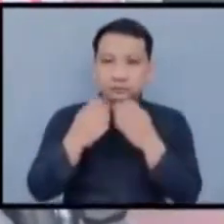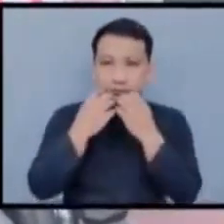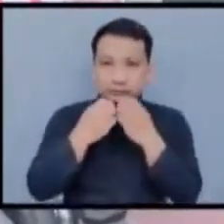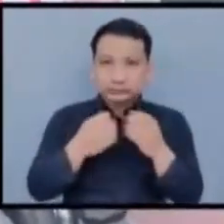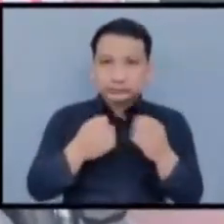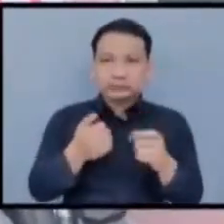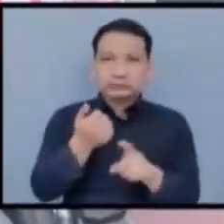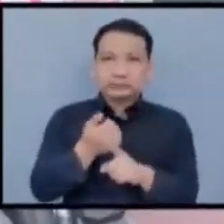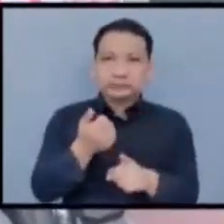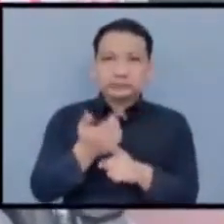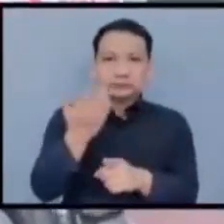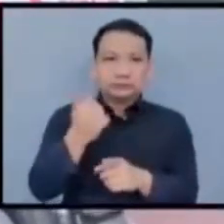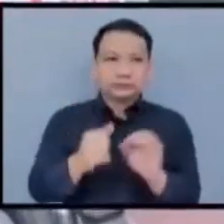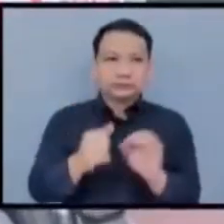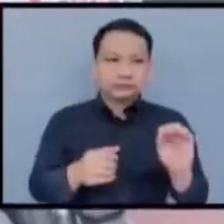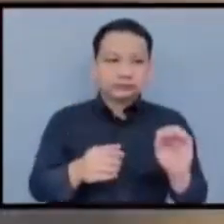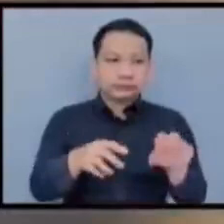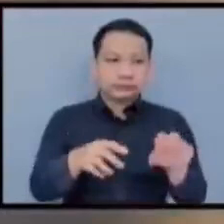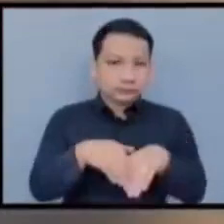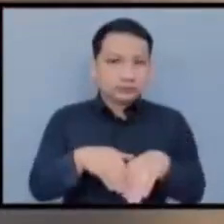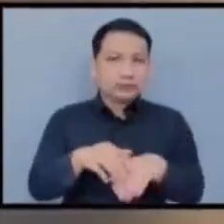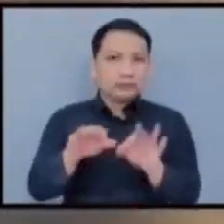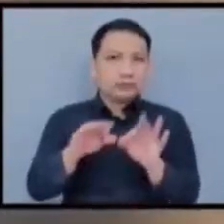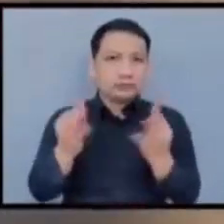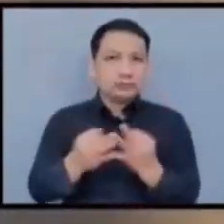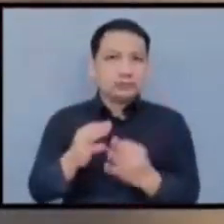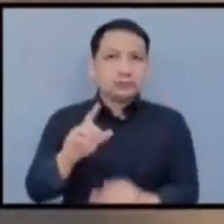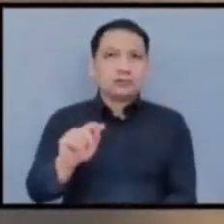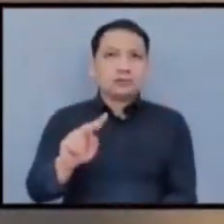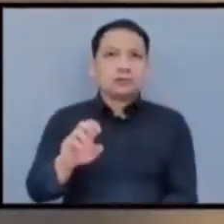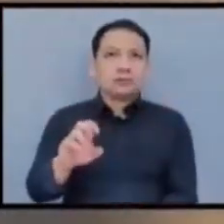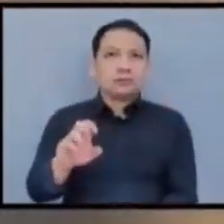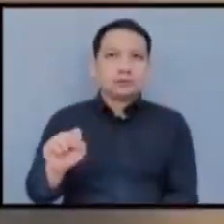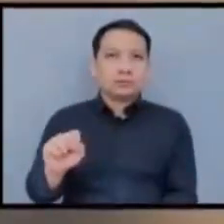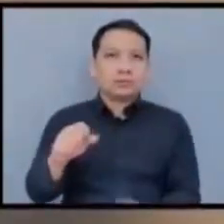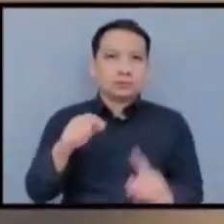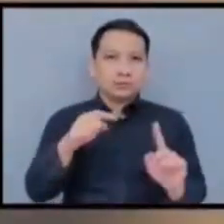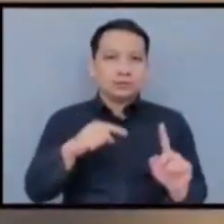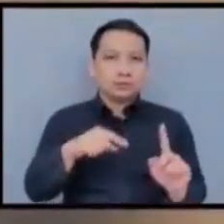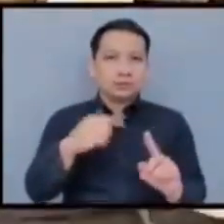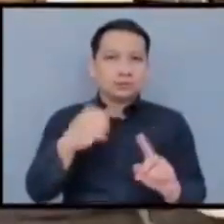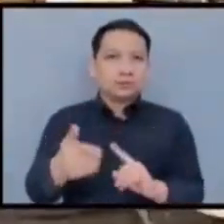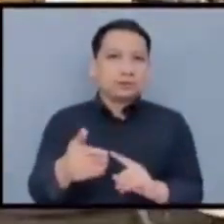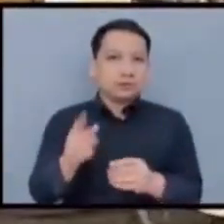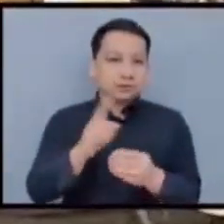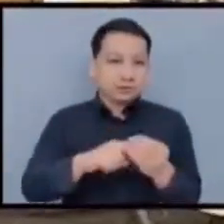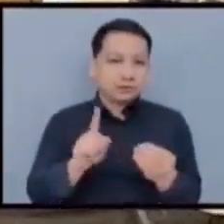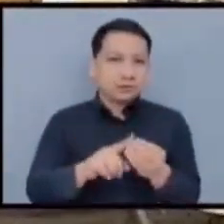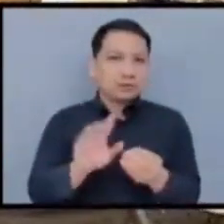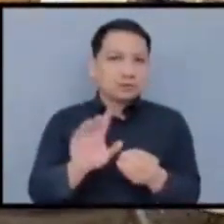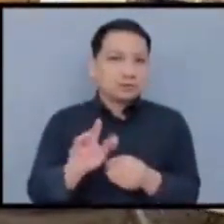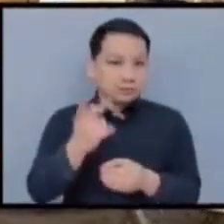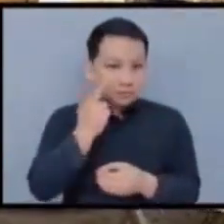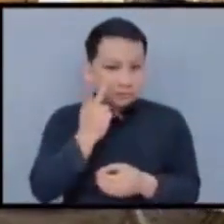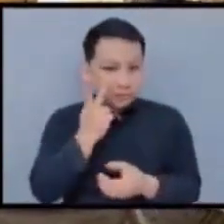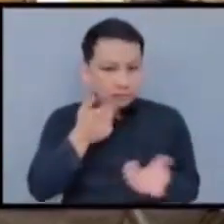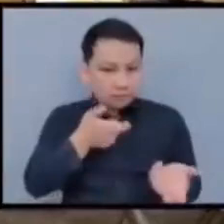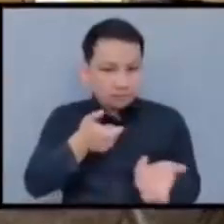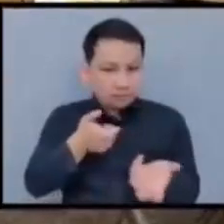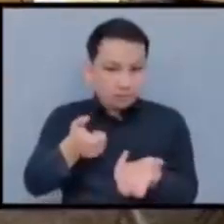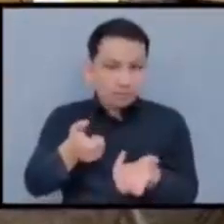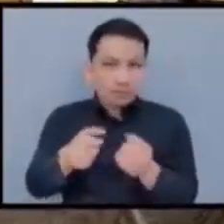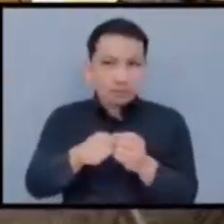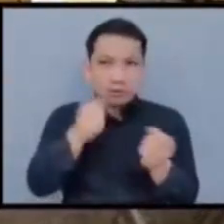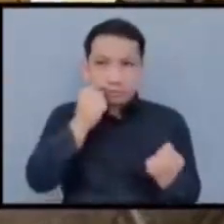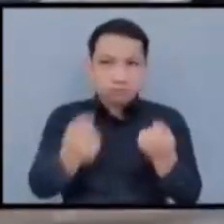para magsalita laban sa pamilyang Teves. Isa na dito ang hinggil sa mga nadiskubring armas at mga pampasabog